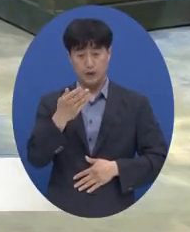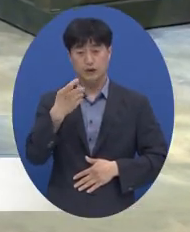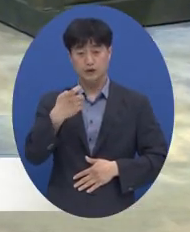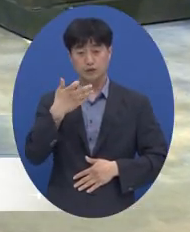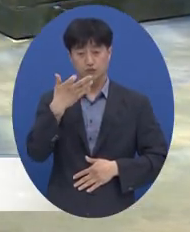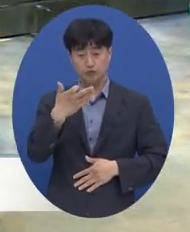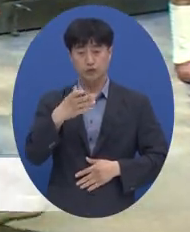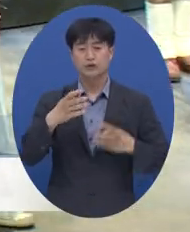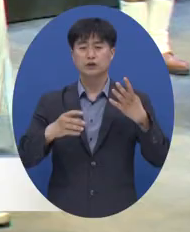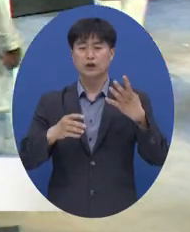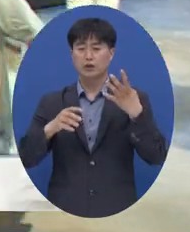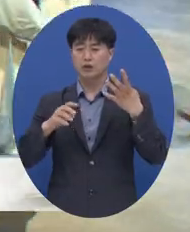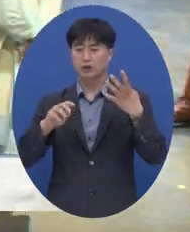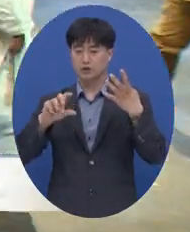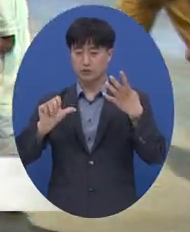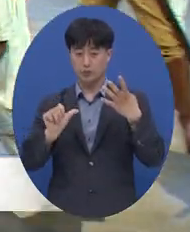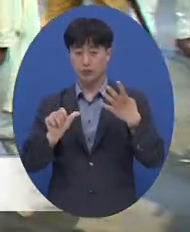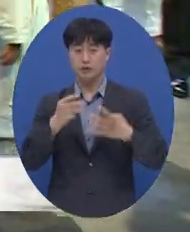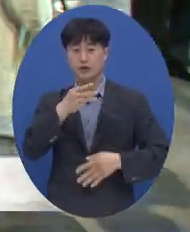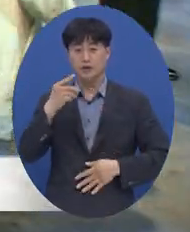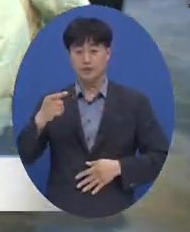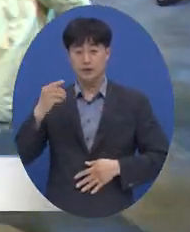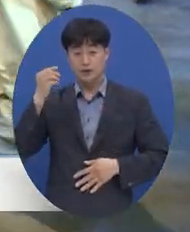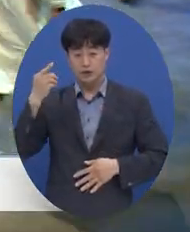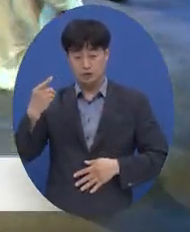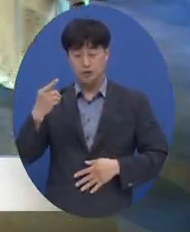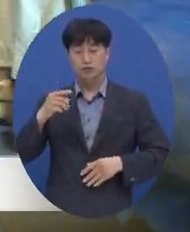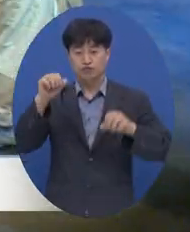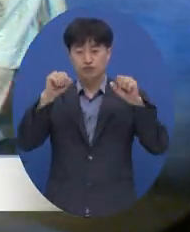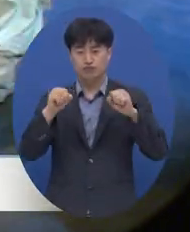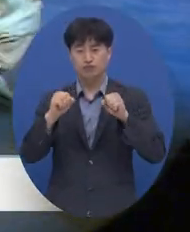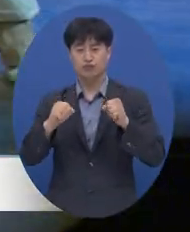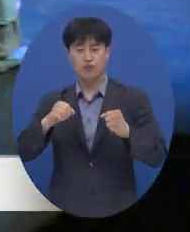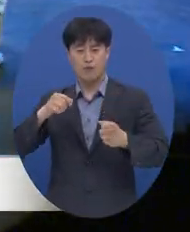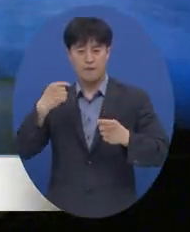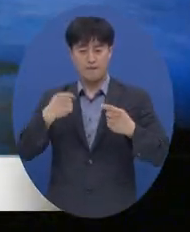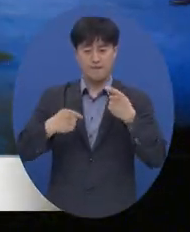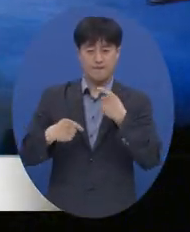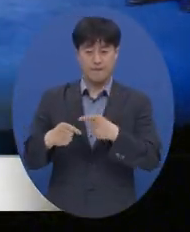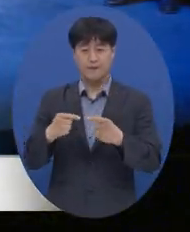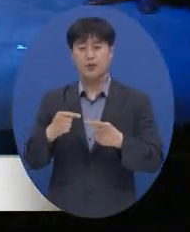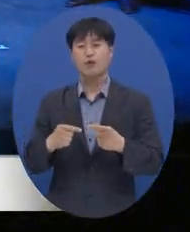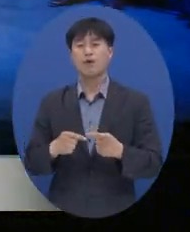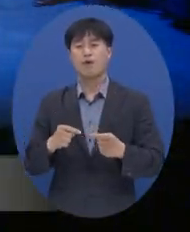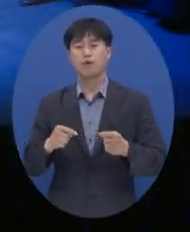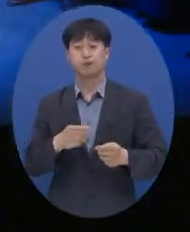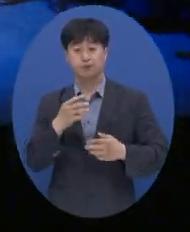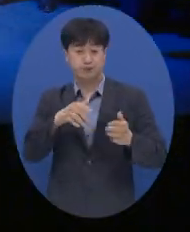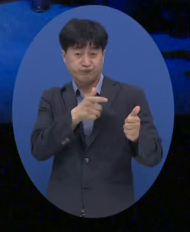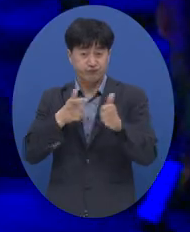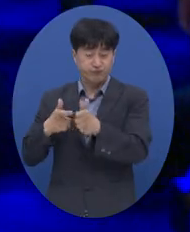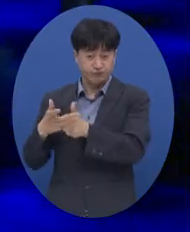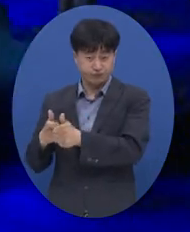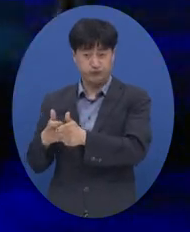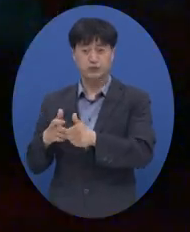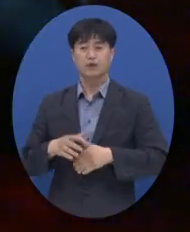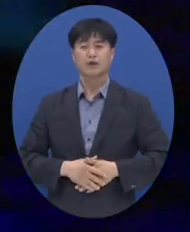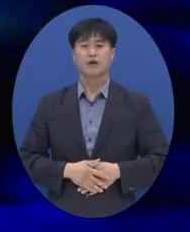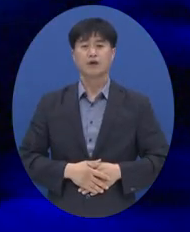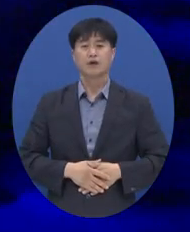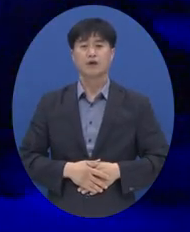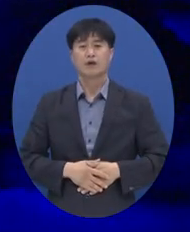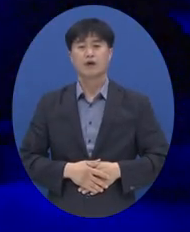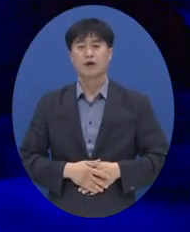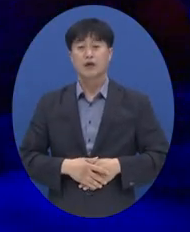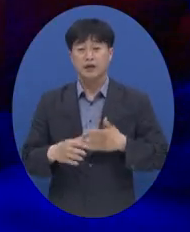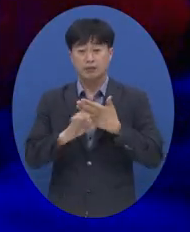1919년 4월 15일, 3.1운동의 보복으로 자행된 제암리 학살 사건을 다룬 연극 끌수 없는 불꽃.